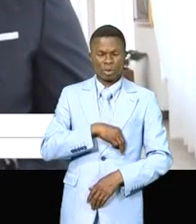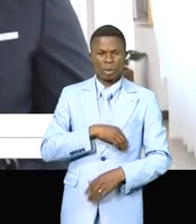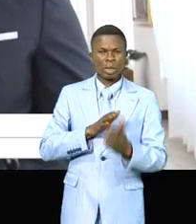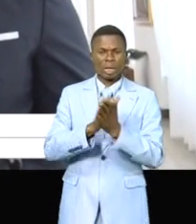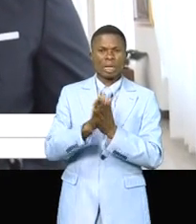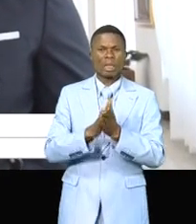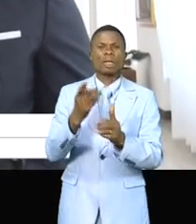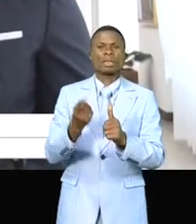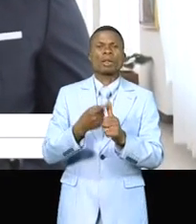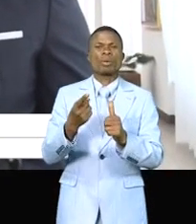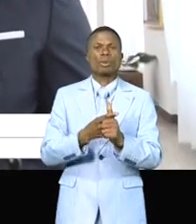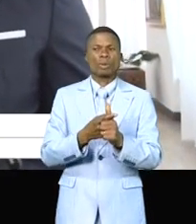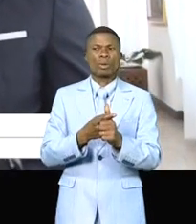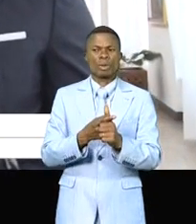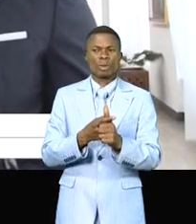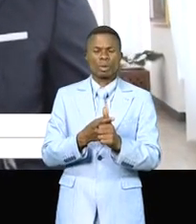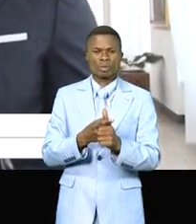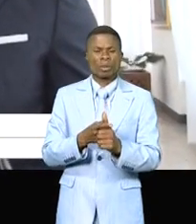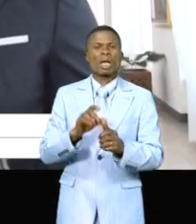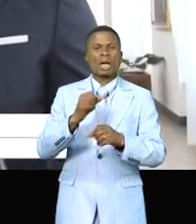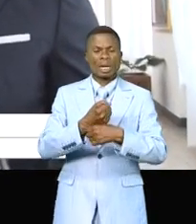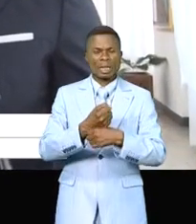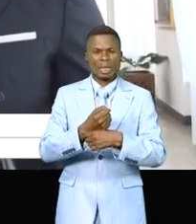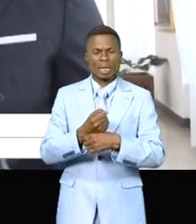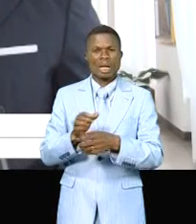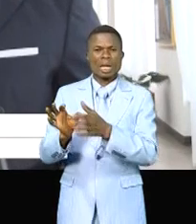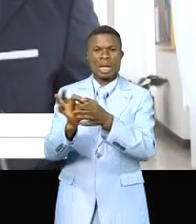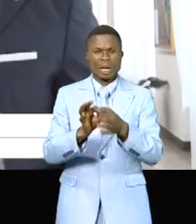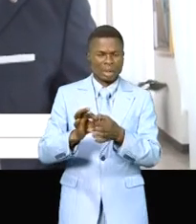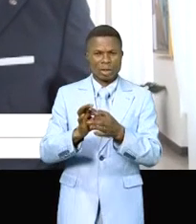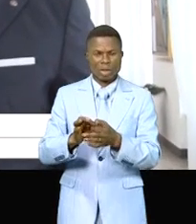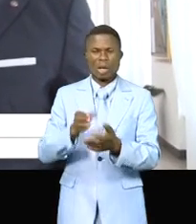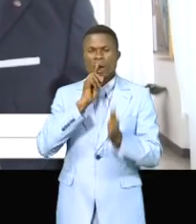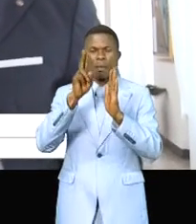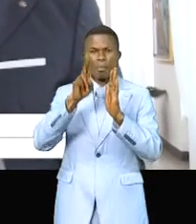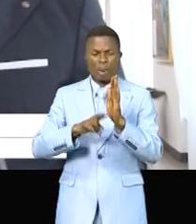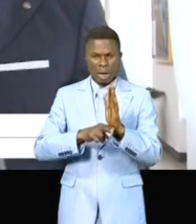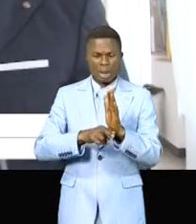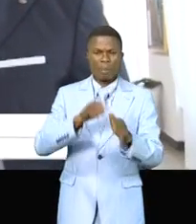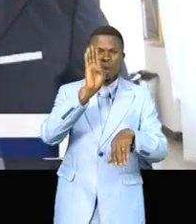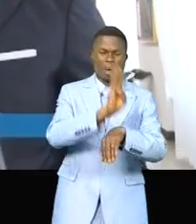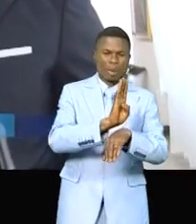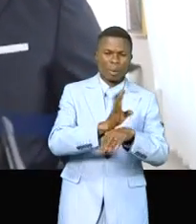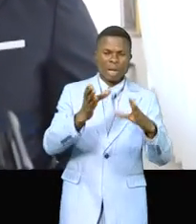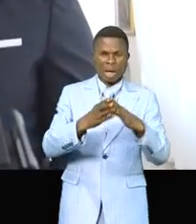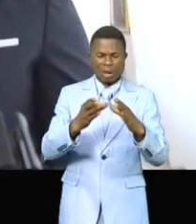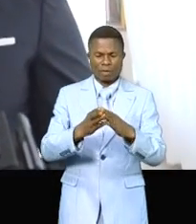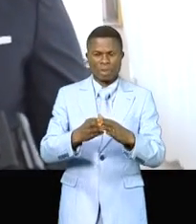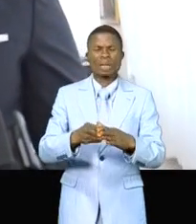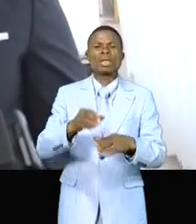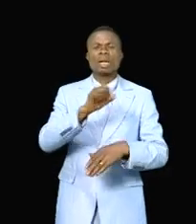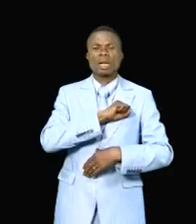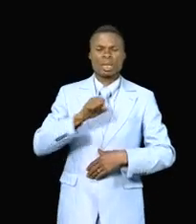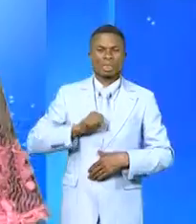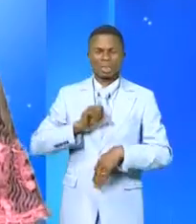à cimenter les relations entre le Parlement Congo, donc le Sénat en l'occurrence, et le Sénat